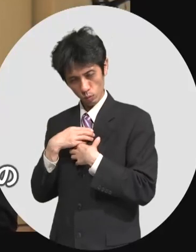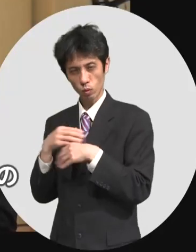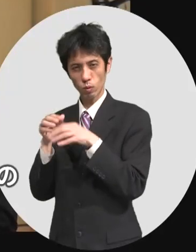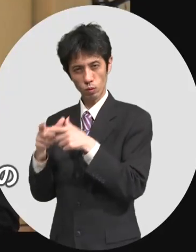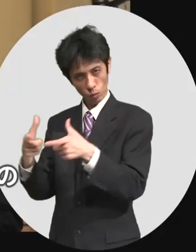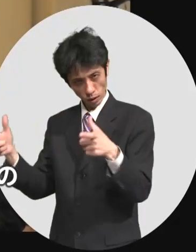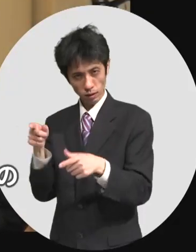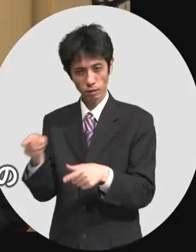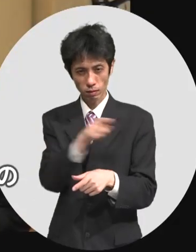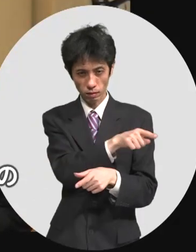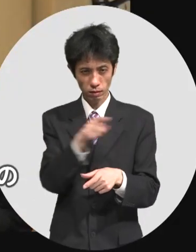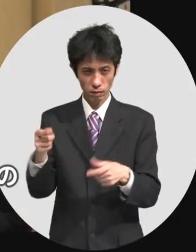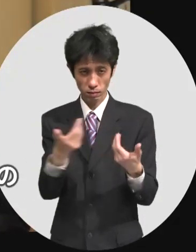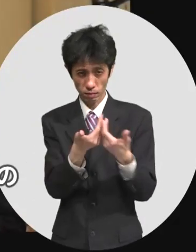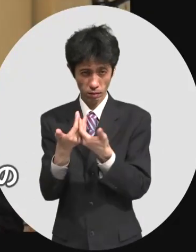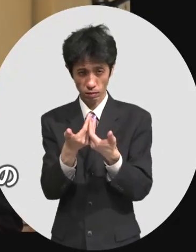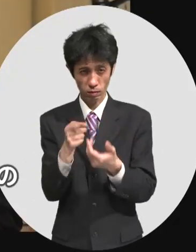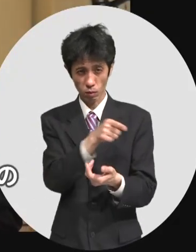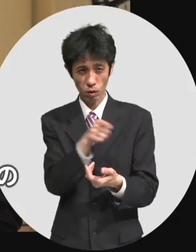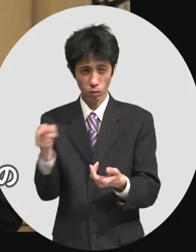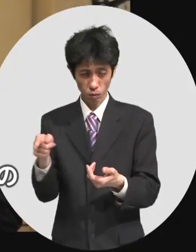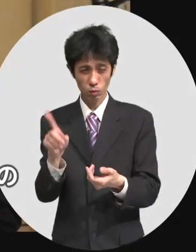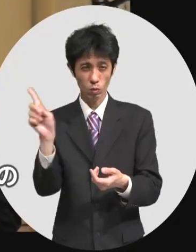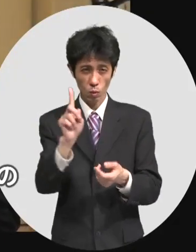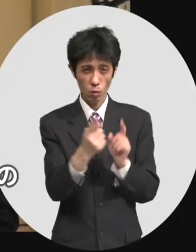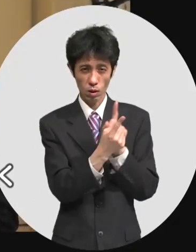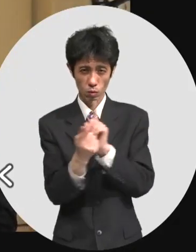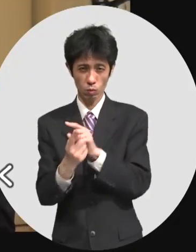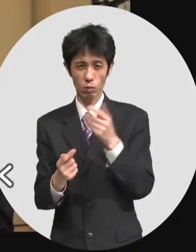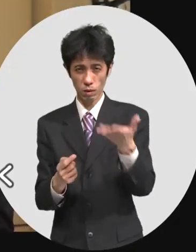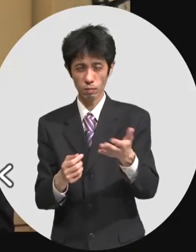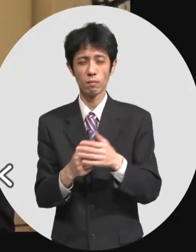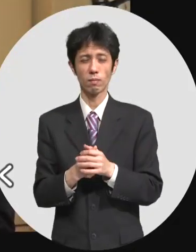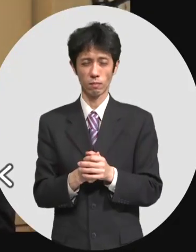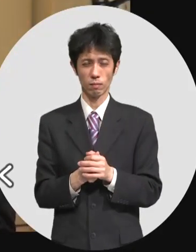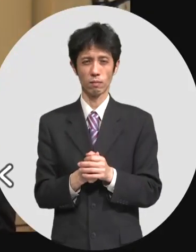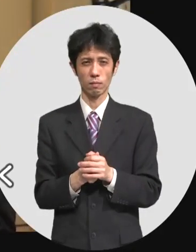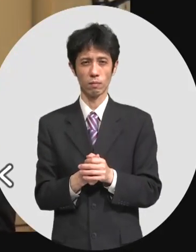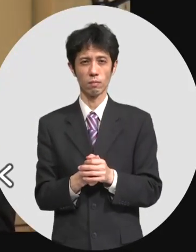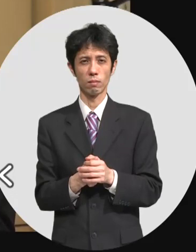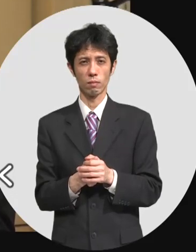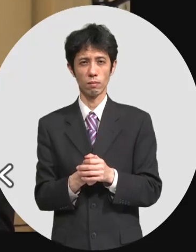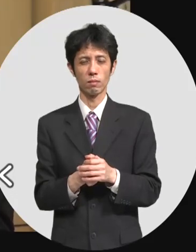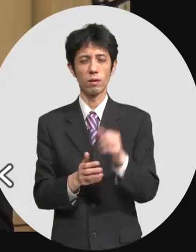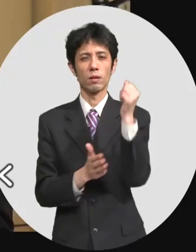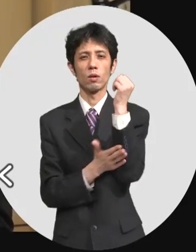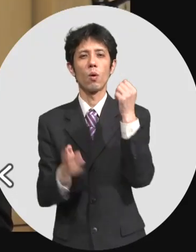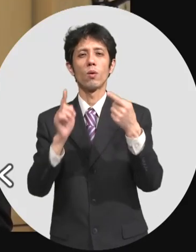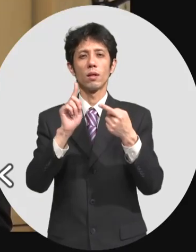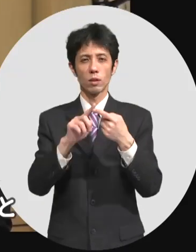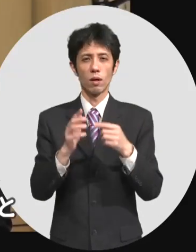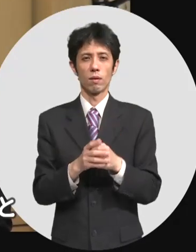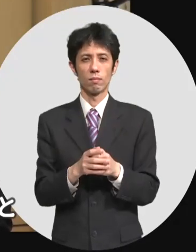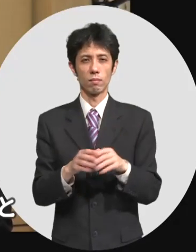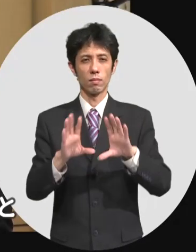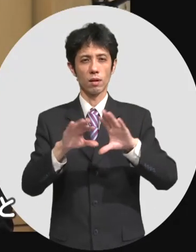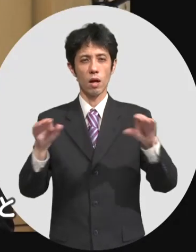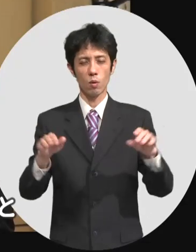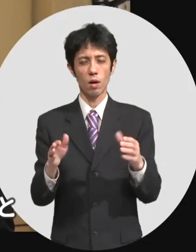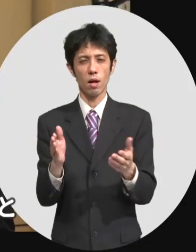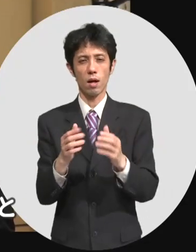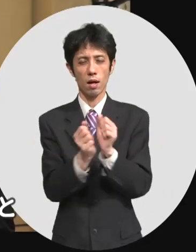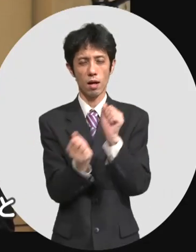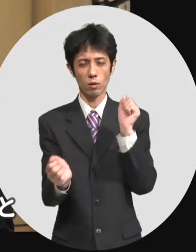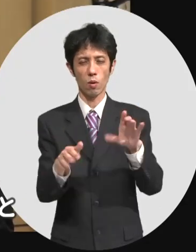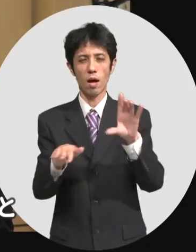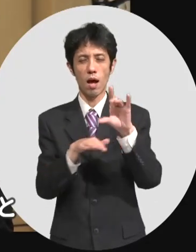感染リスクの増大にどう対応していくかという、この相反する2つの命題に対応していくということで、基本的には緩和の判断